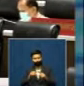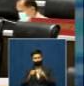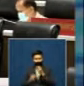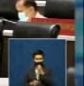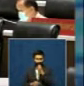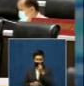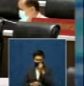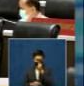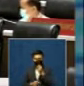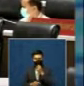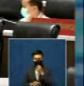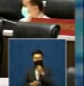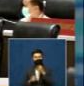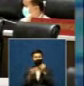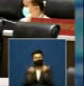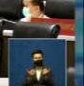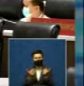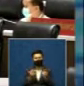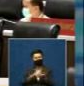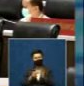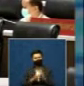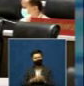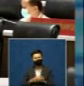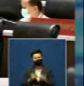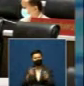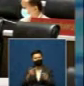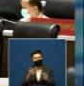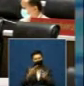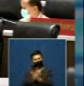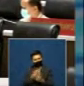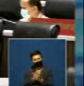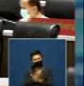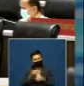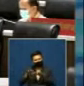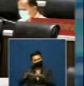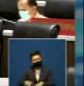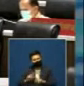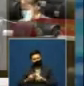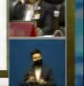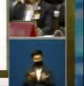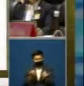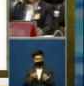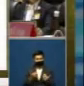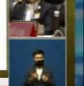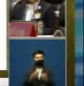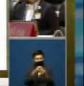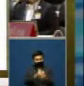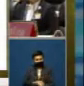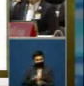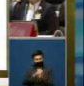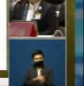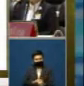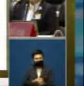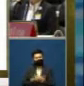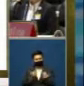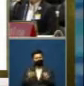ทรวงอุตสาหกรรมซึ่งตอนนี้ไปตั้งพรรคใหม ่ นี่ก็ชัดเจนว่าหมายถึงคุณอุตตมะ ก็คุณอุตตมะ นะบอกว่าไอ้โม่งสองค